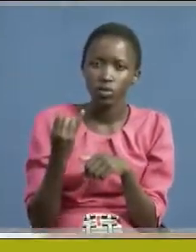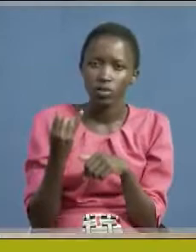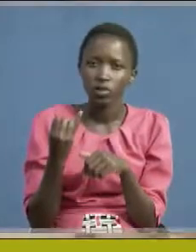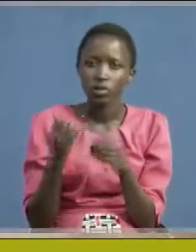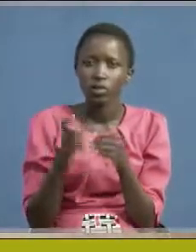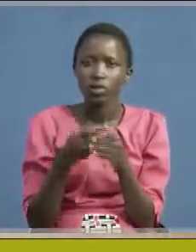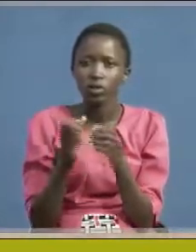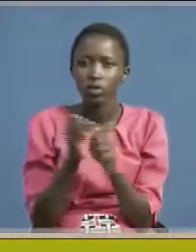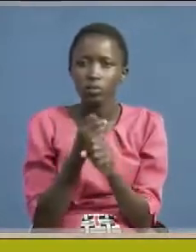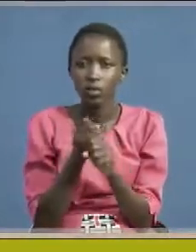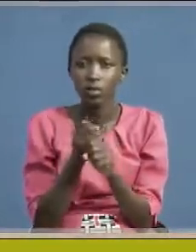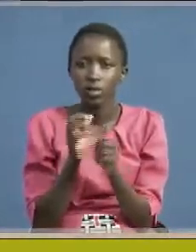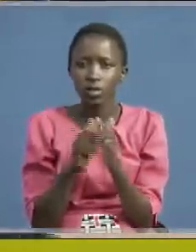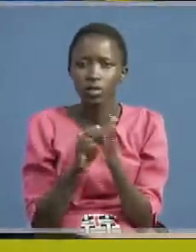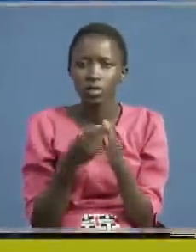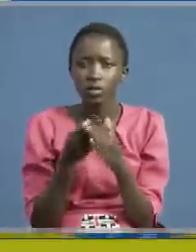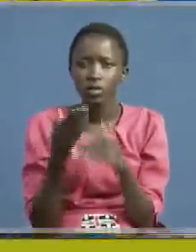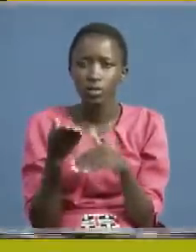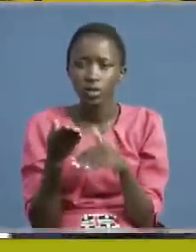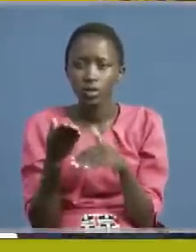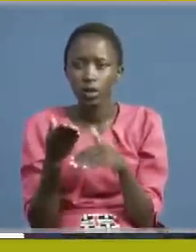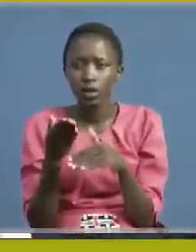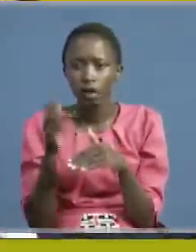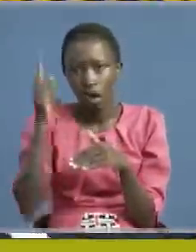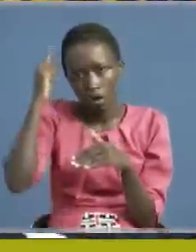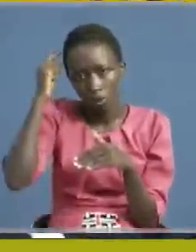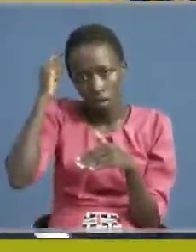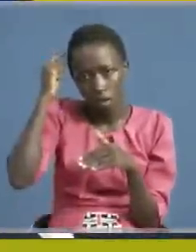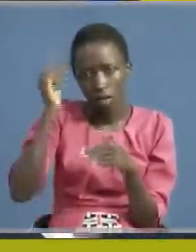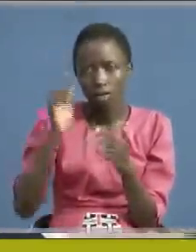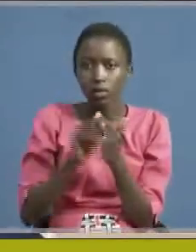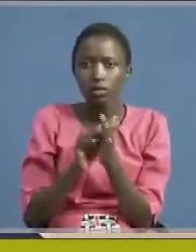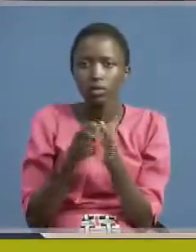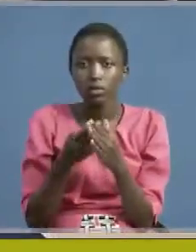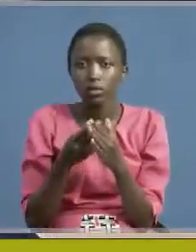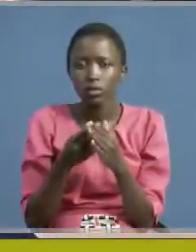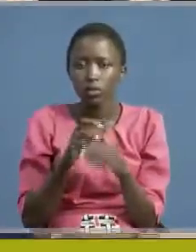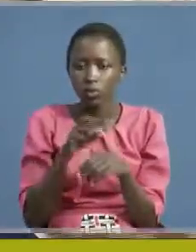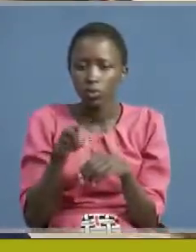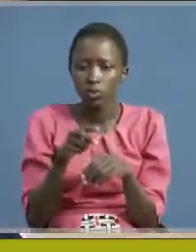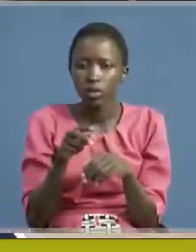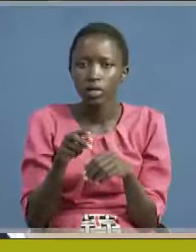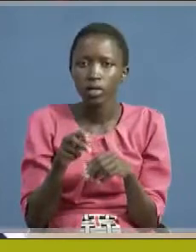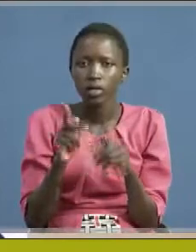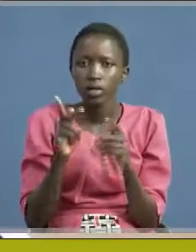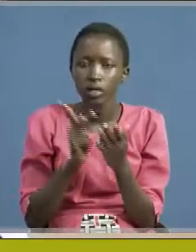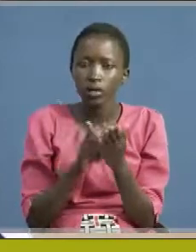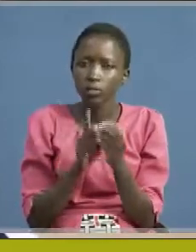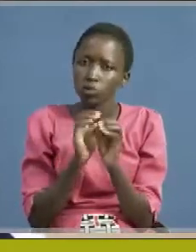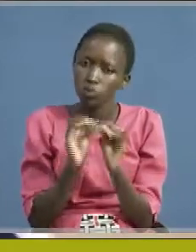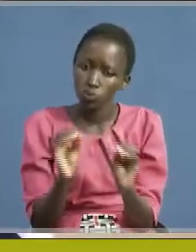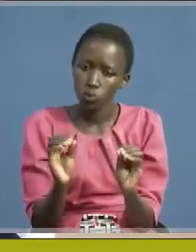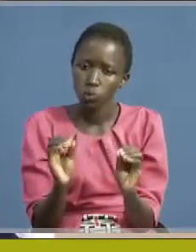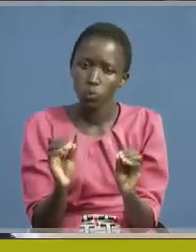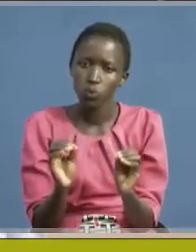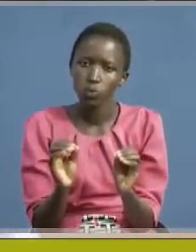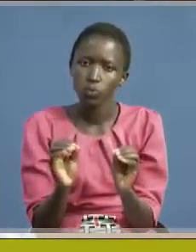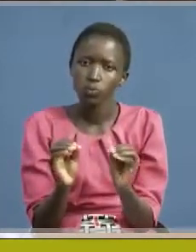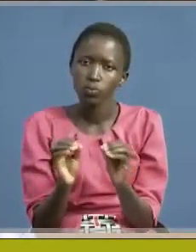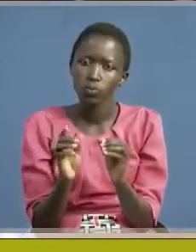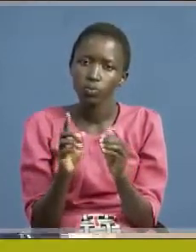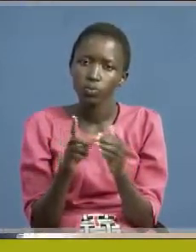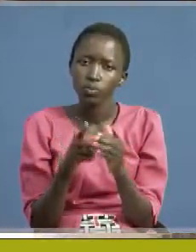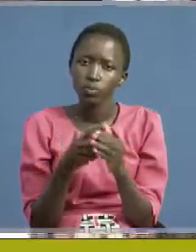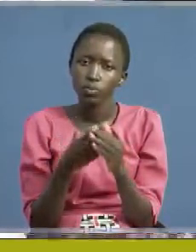bila imeundwa, kuna vioo zingine za black ambao si hatujaweka, na unapata unashikwa kwa hizo